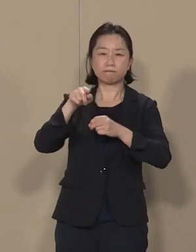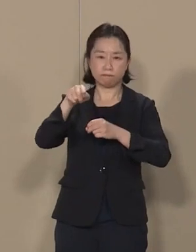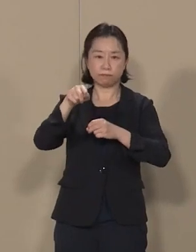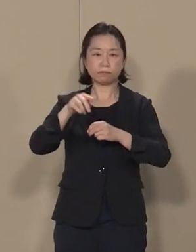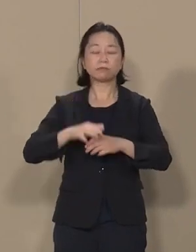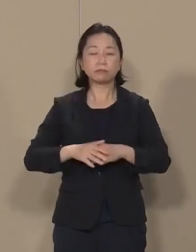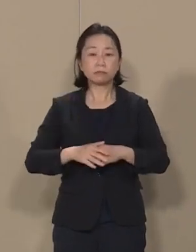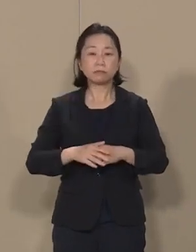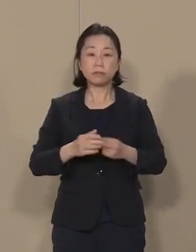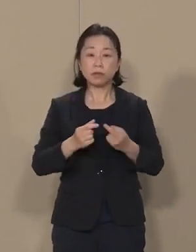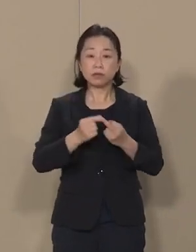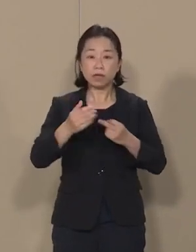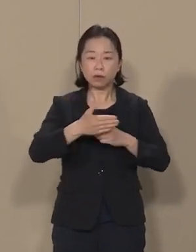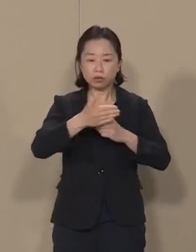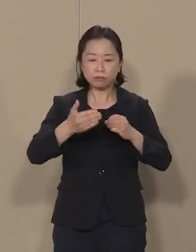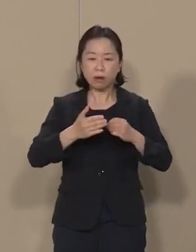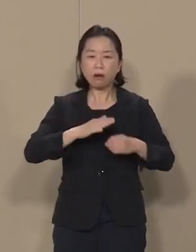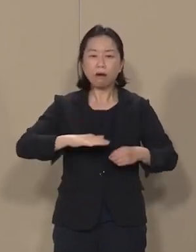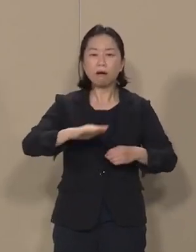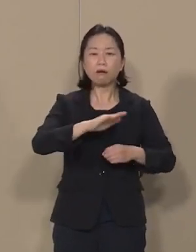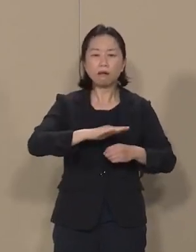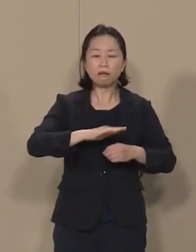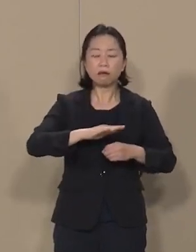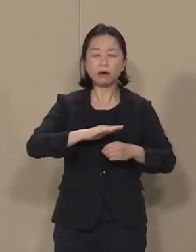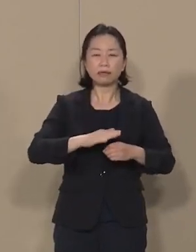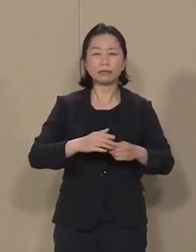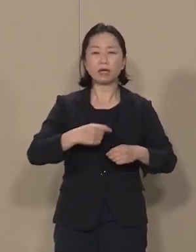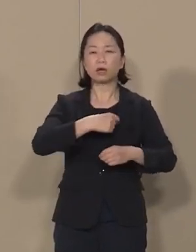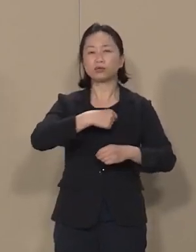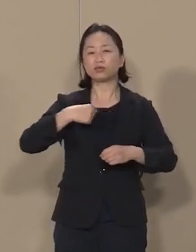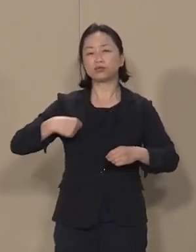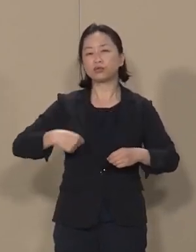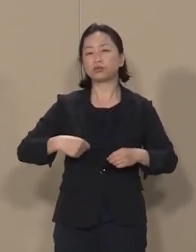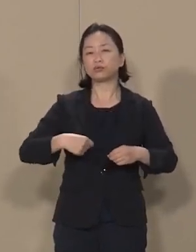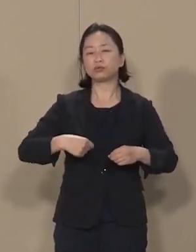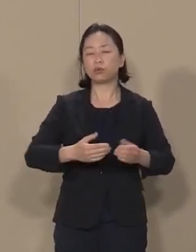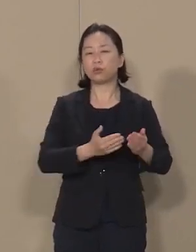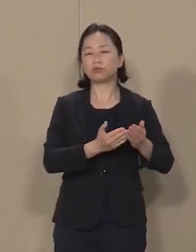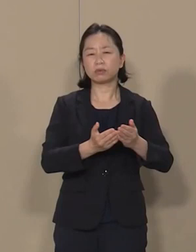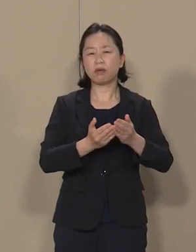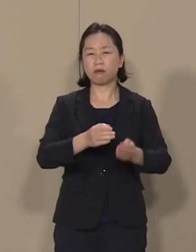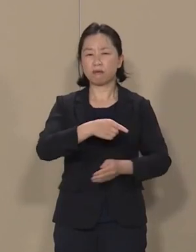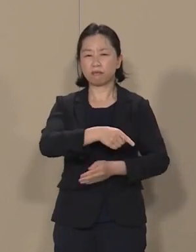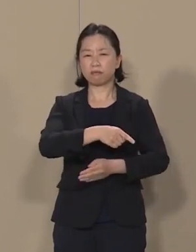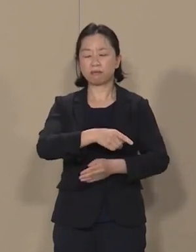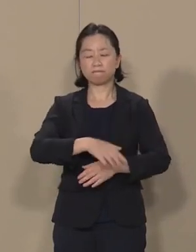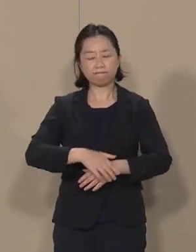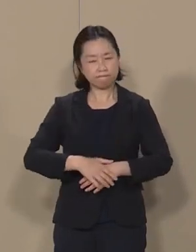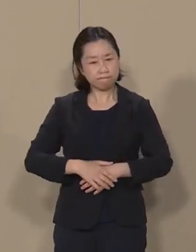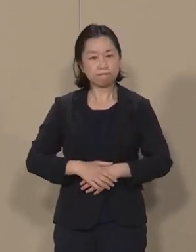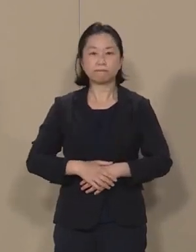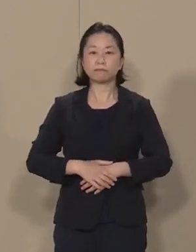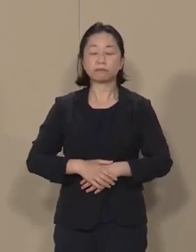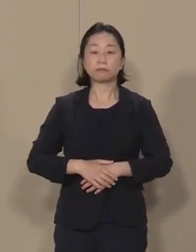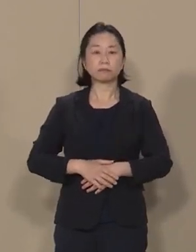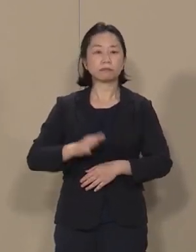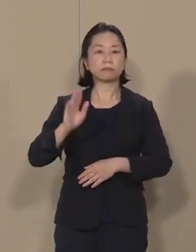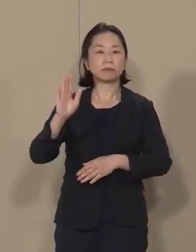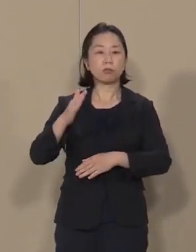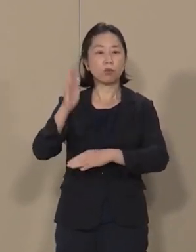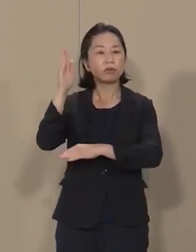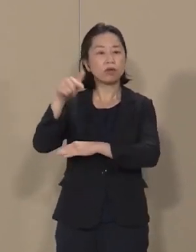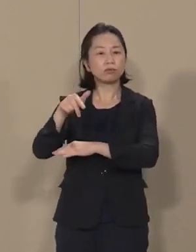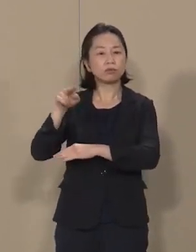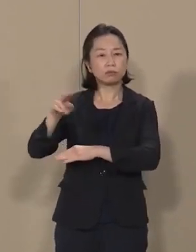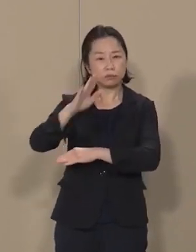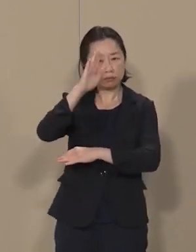そして尖閣諸島には連日中国船が入り込んでいますとんでもない状況が起きていますしかし皆さん政府を見ていただき